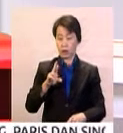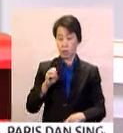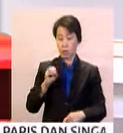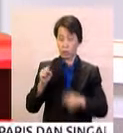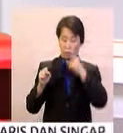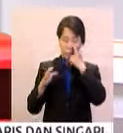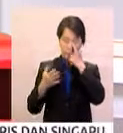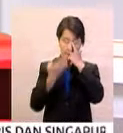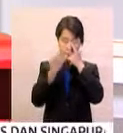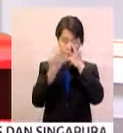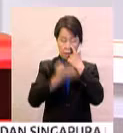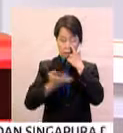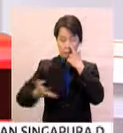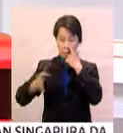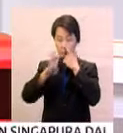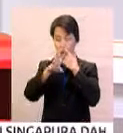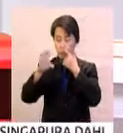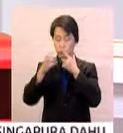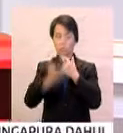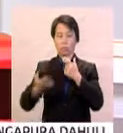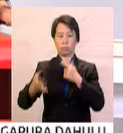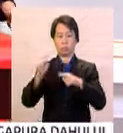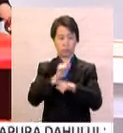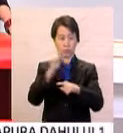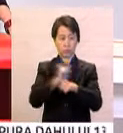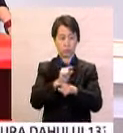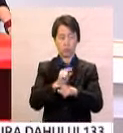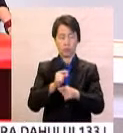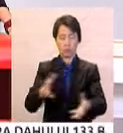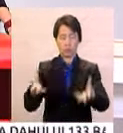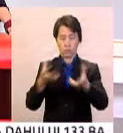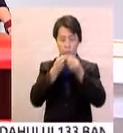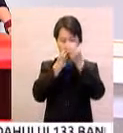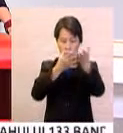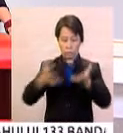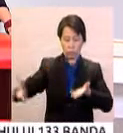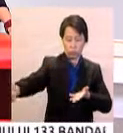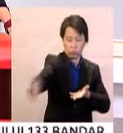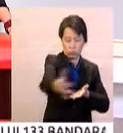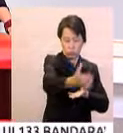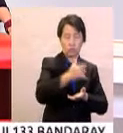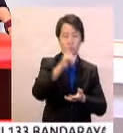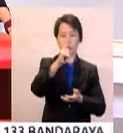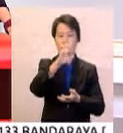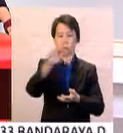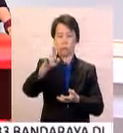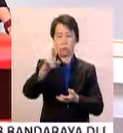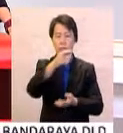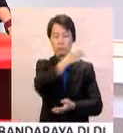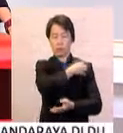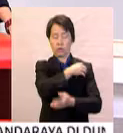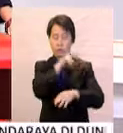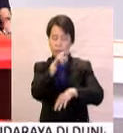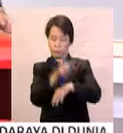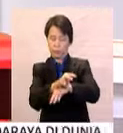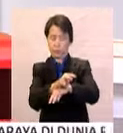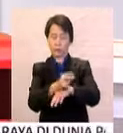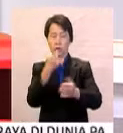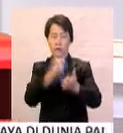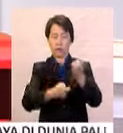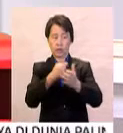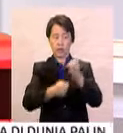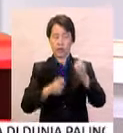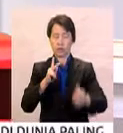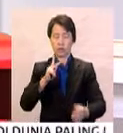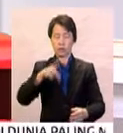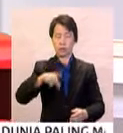400 barangan keperluan pengguna. Maklumat dikumpulkan daripada lebih 1,000 pegawai pemantau harga Kementerian Perdagangan Dalam